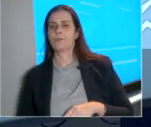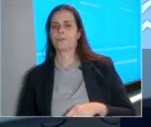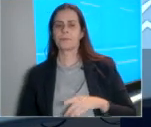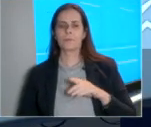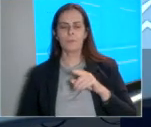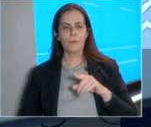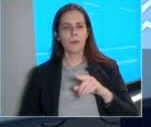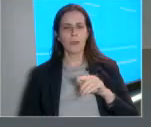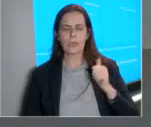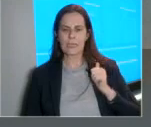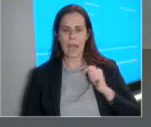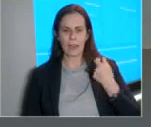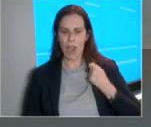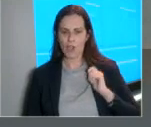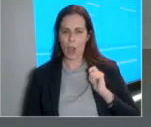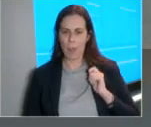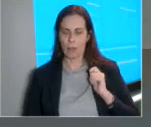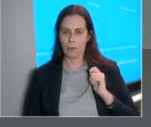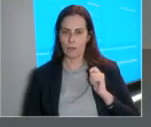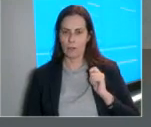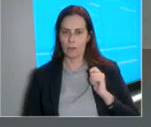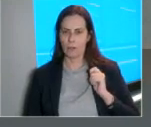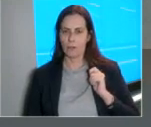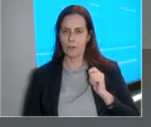אותי באופן אישי, זה צהל והשבק, במובן הזה